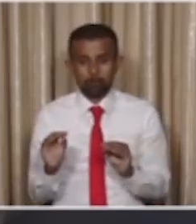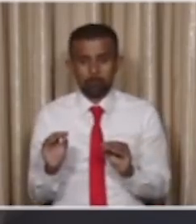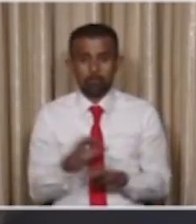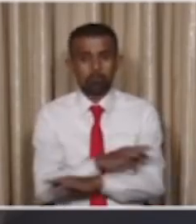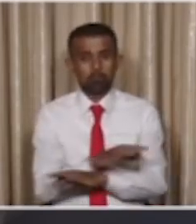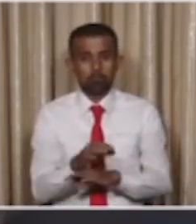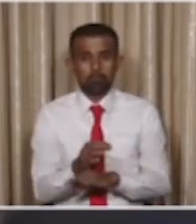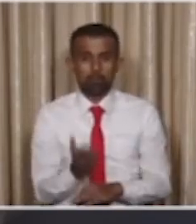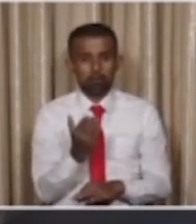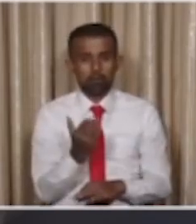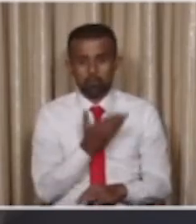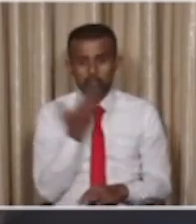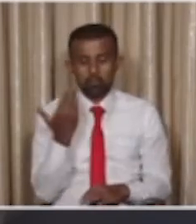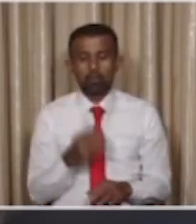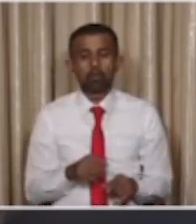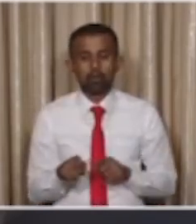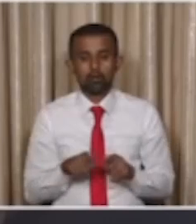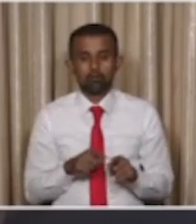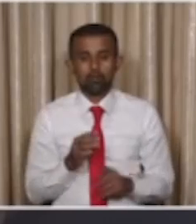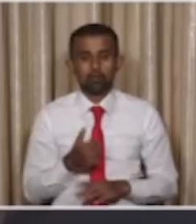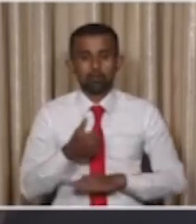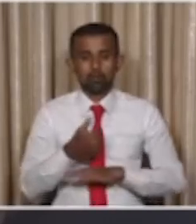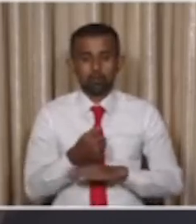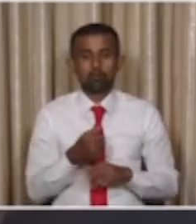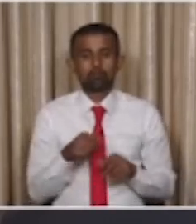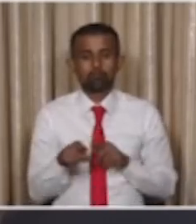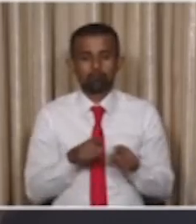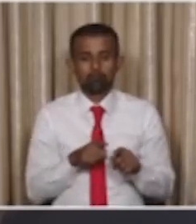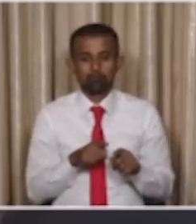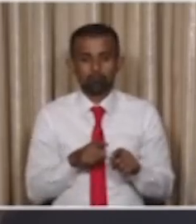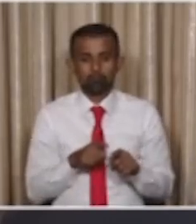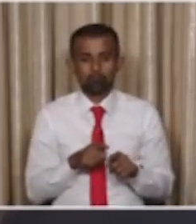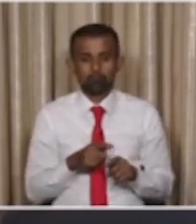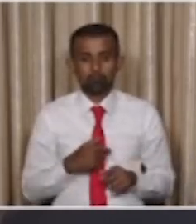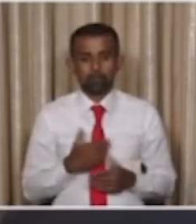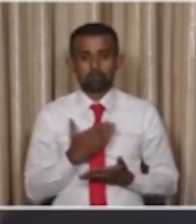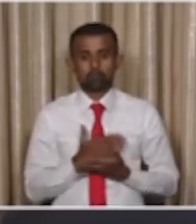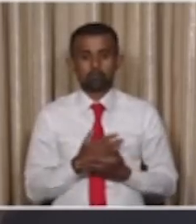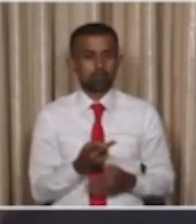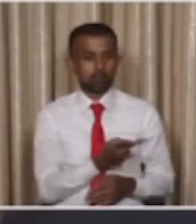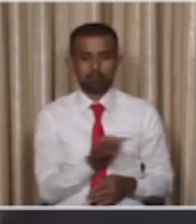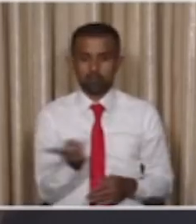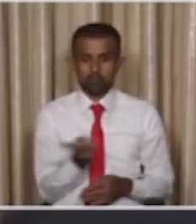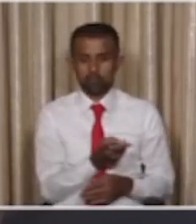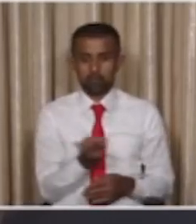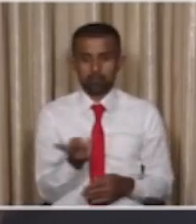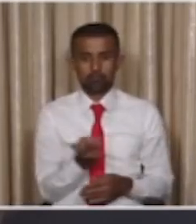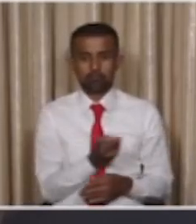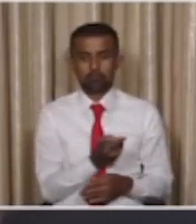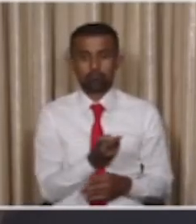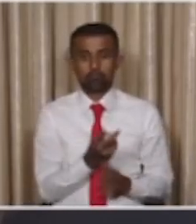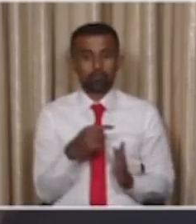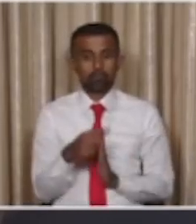ගන්න පුළුවන් කියලා. ඒ විදිහට මම සභාපතිවරයා හැටියට ඒකෙන් වැළකී හිටියා. මොකද මේ දෙපැත්තටම